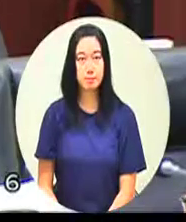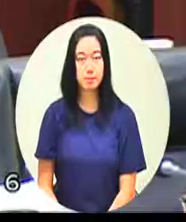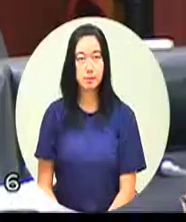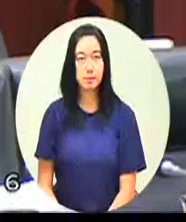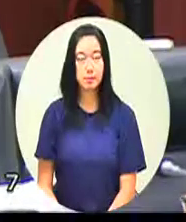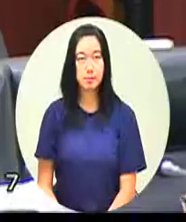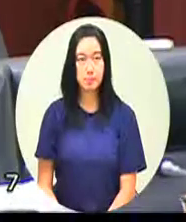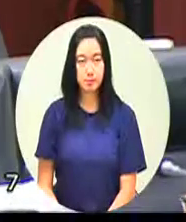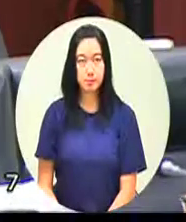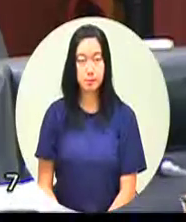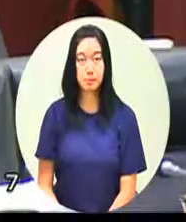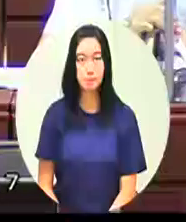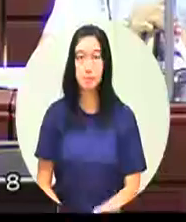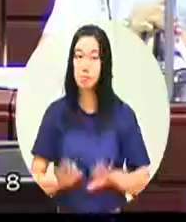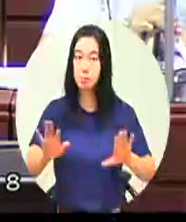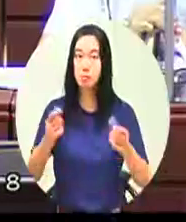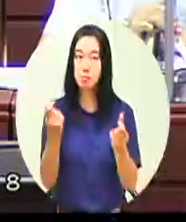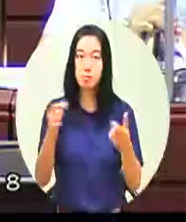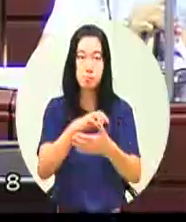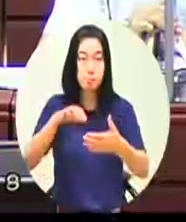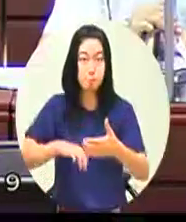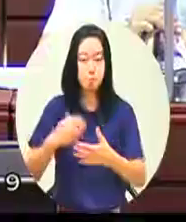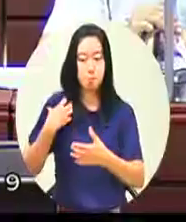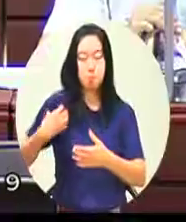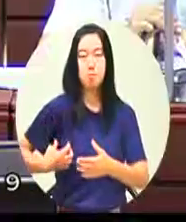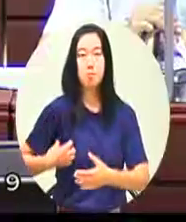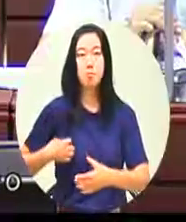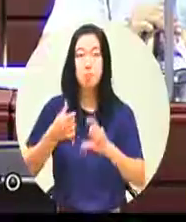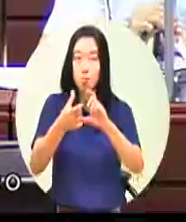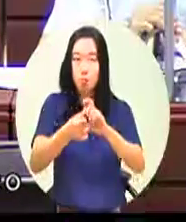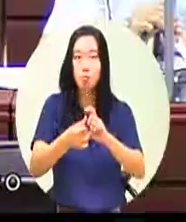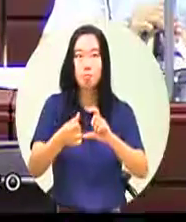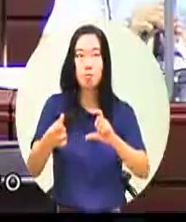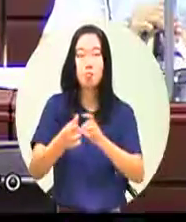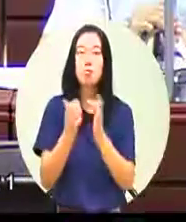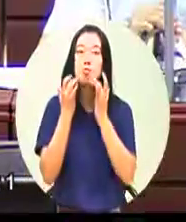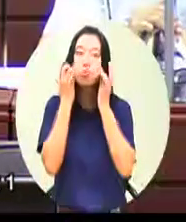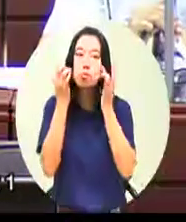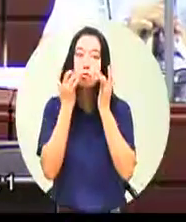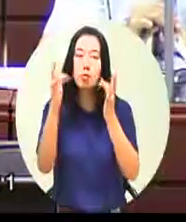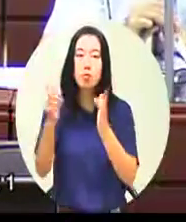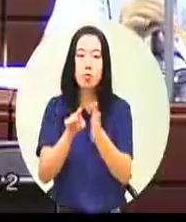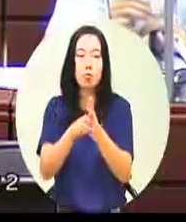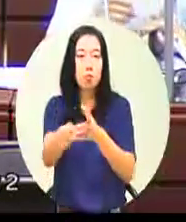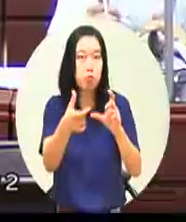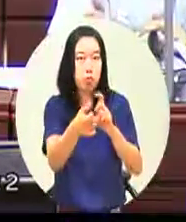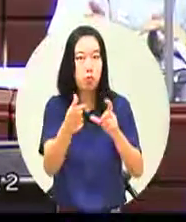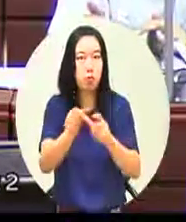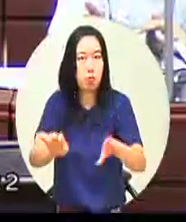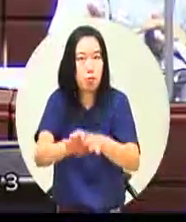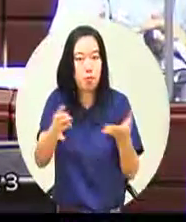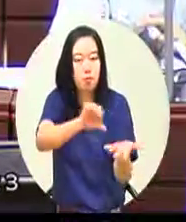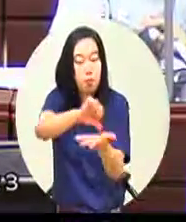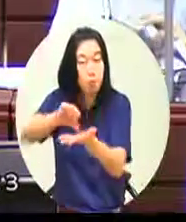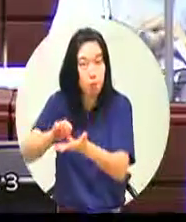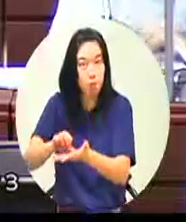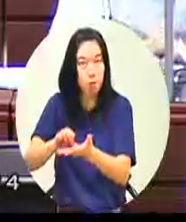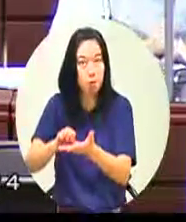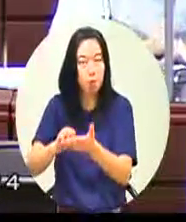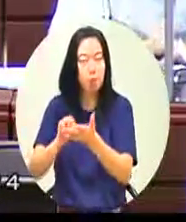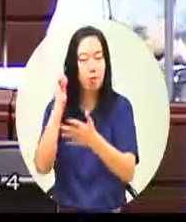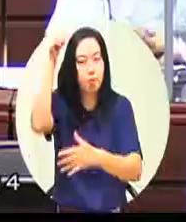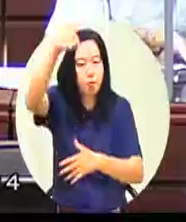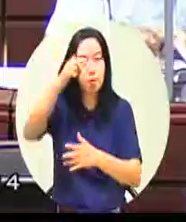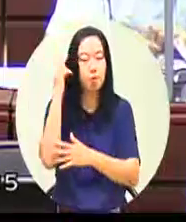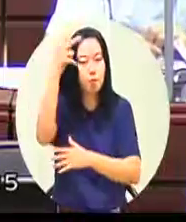对，但是所以说现在包括我们紫光区的蔬菜专区就已经开始种植，然后预计下个礼拜的话，整个叶菜